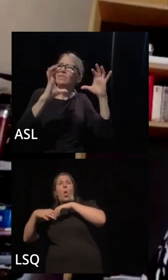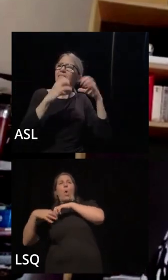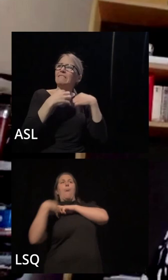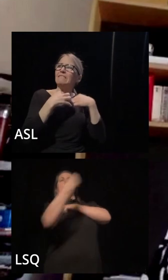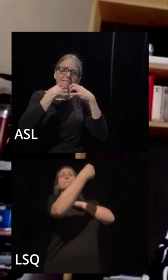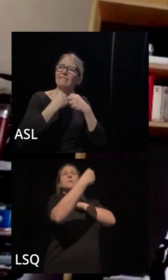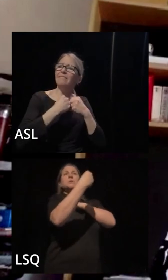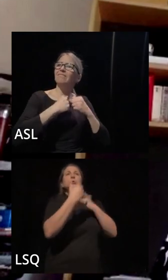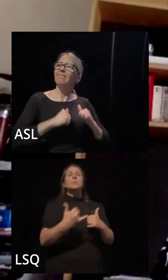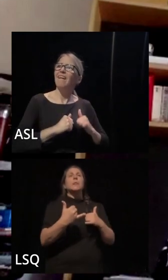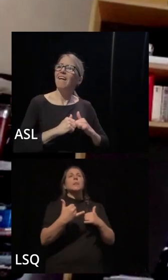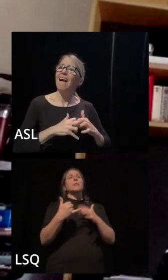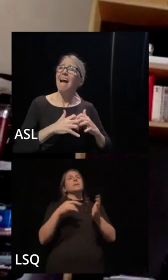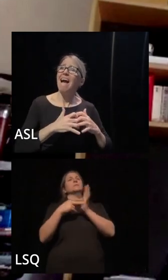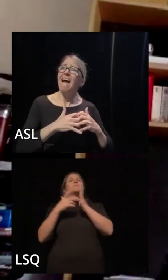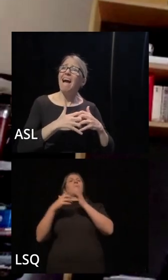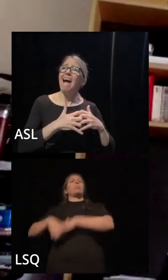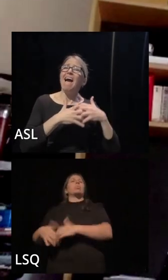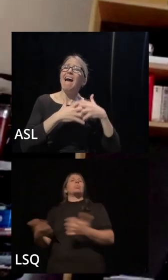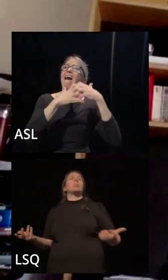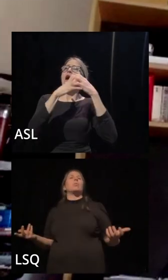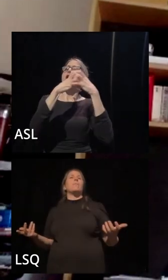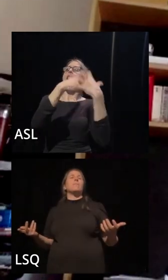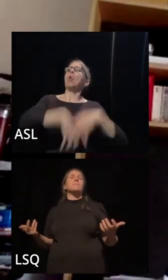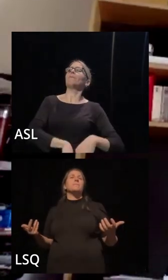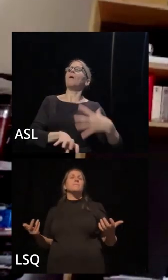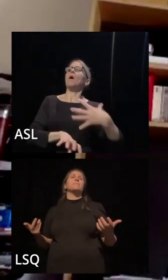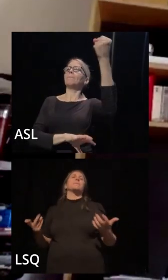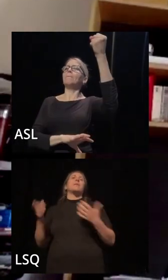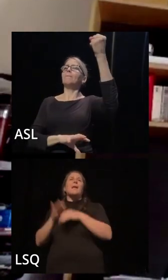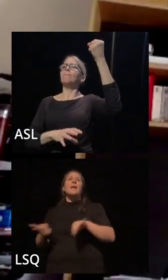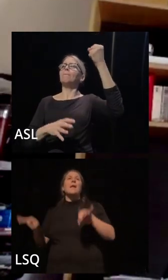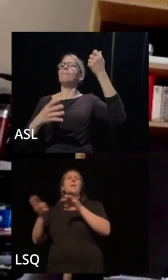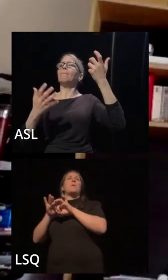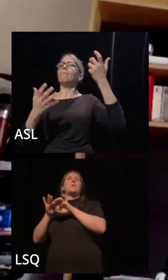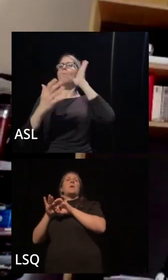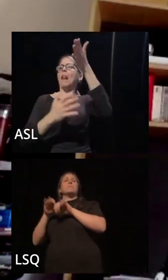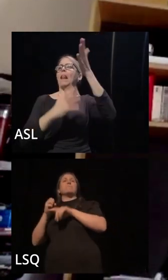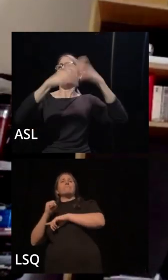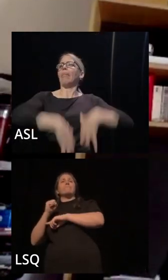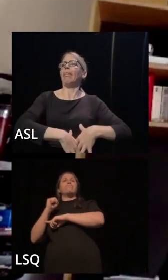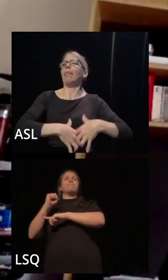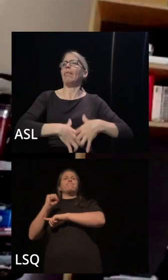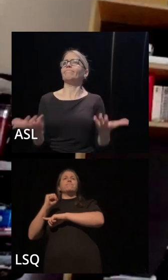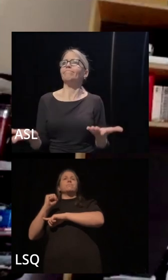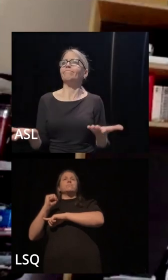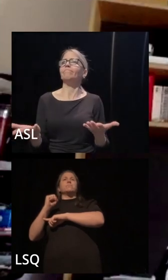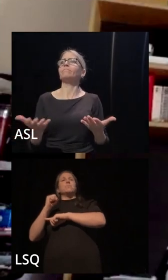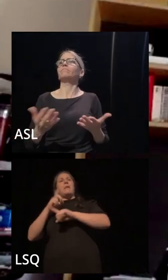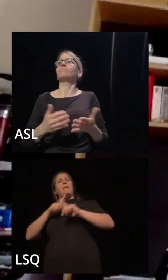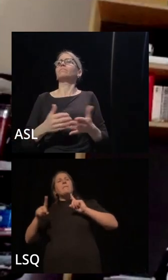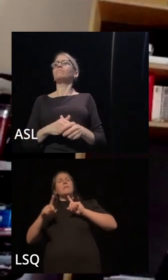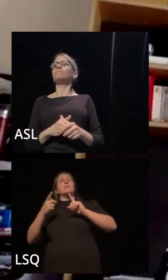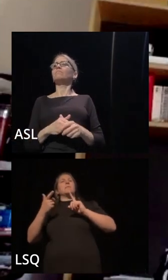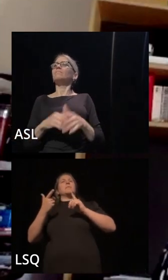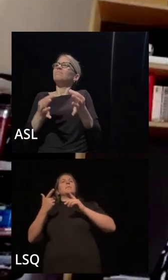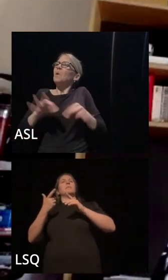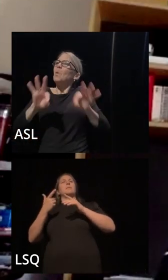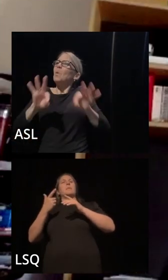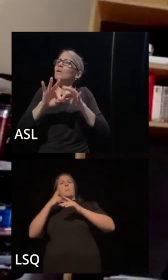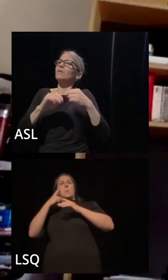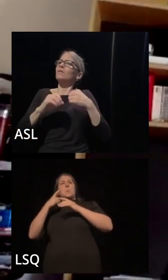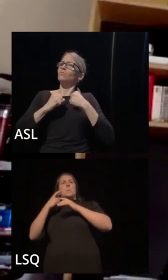pu produire effectivement peut-être des voies plus officielles de